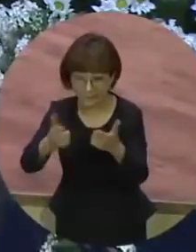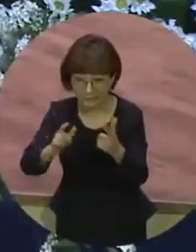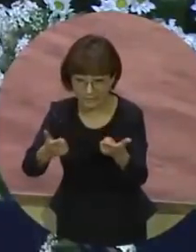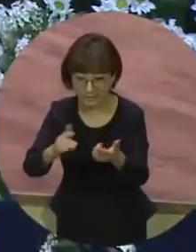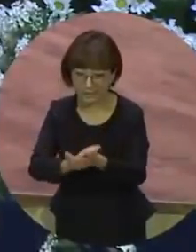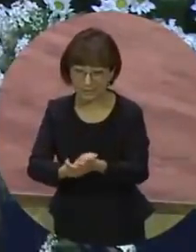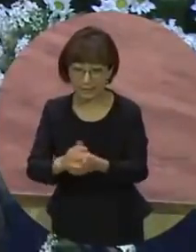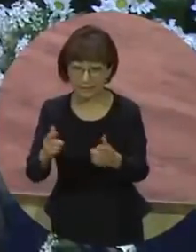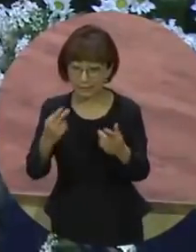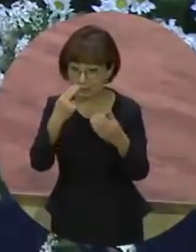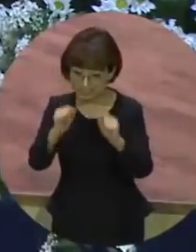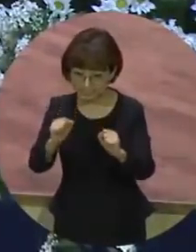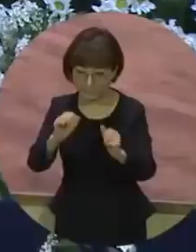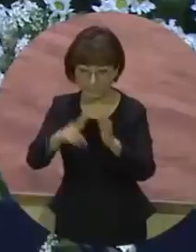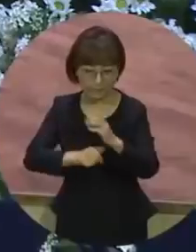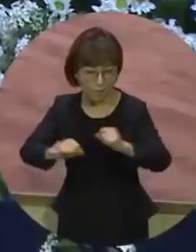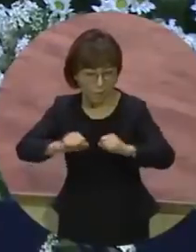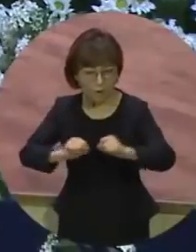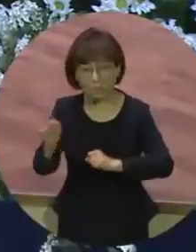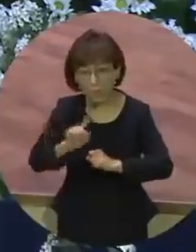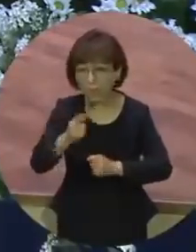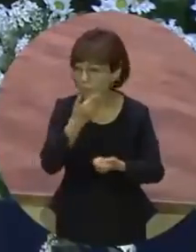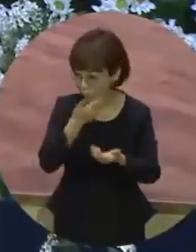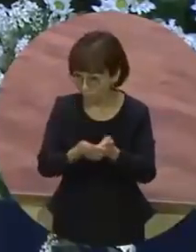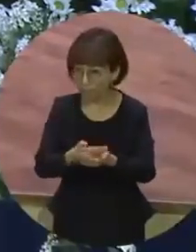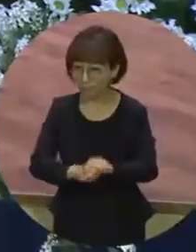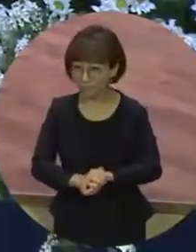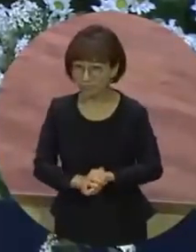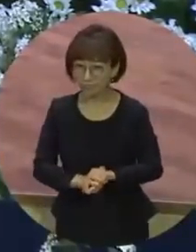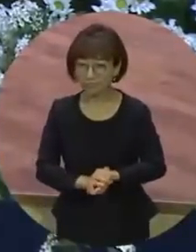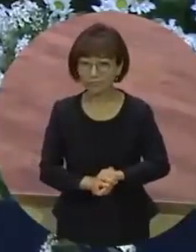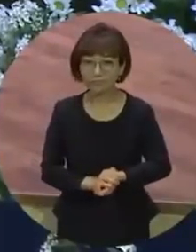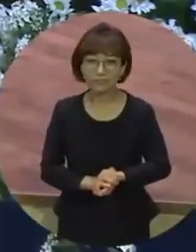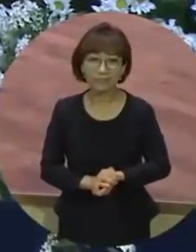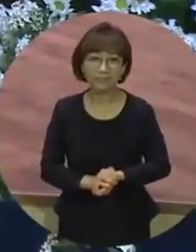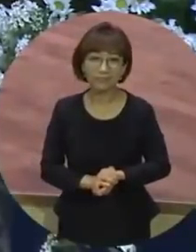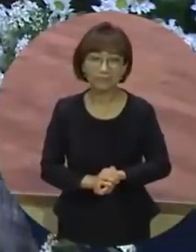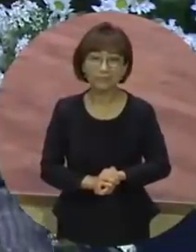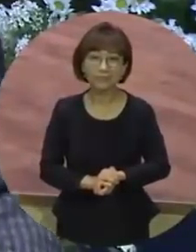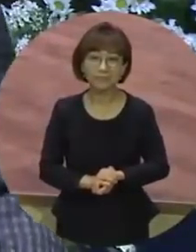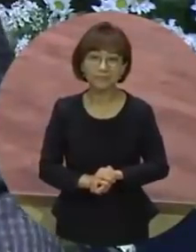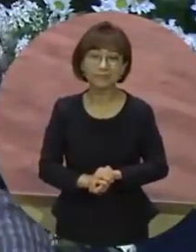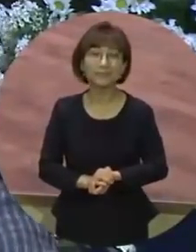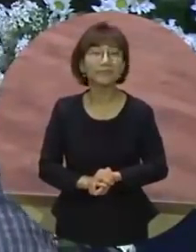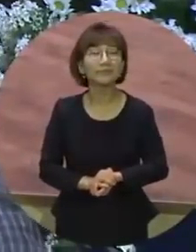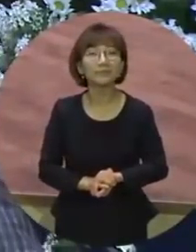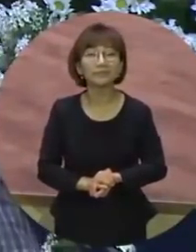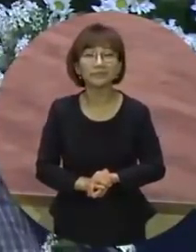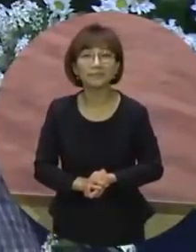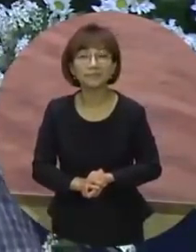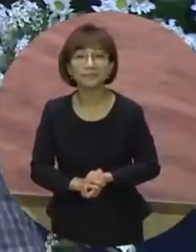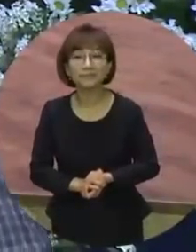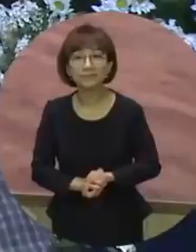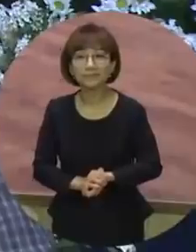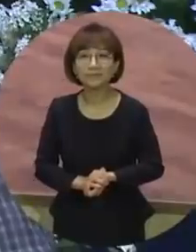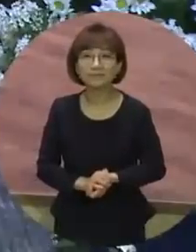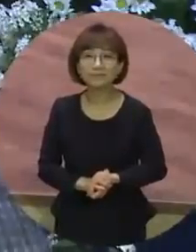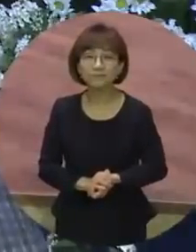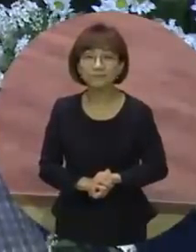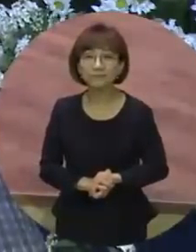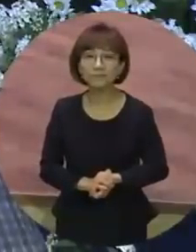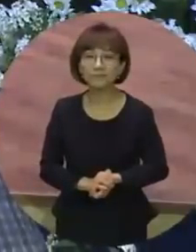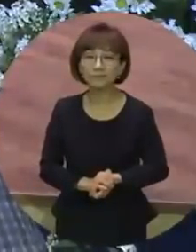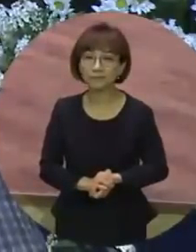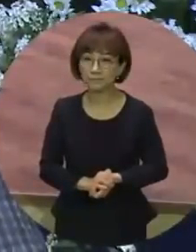사라는요 언약의 흐름 속에 하나님 앞에서 의미 있고